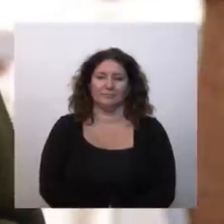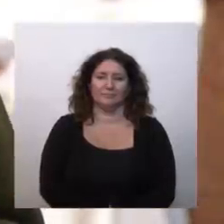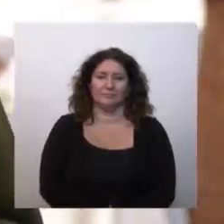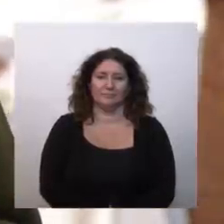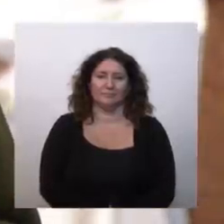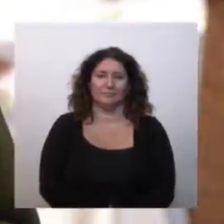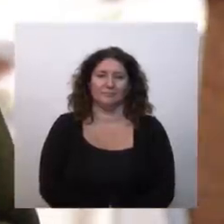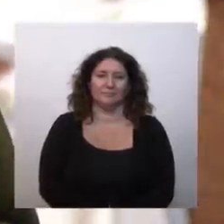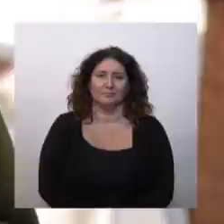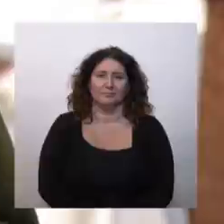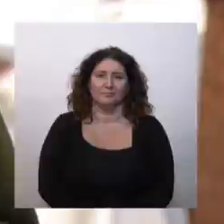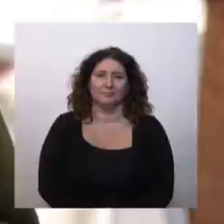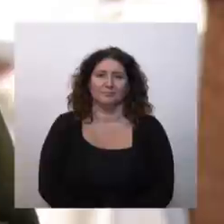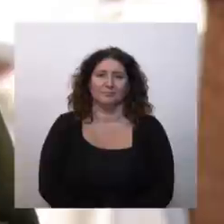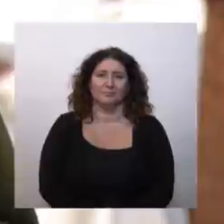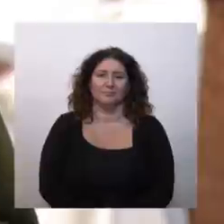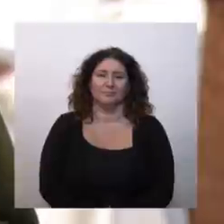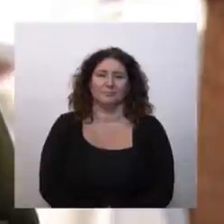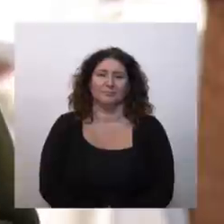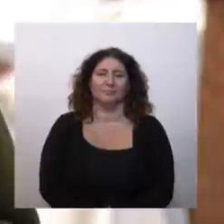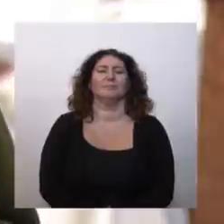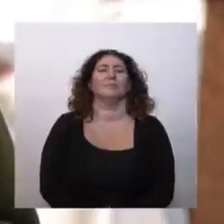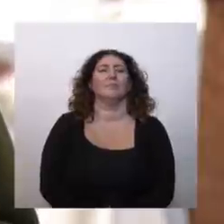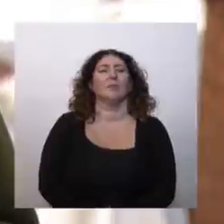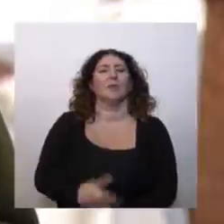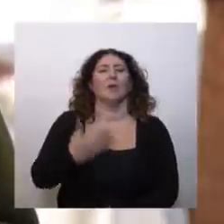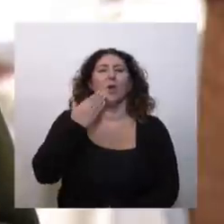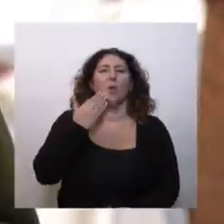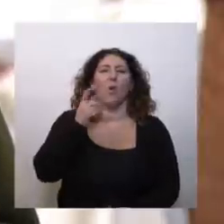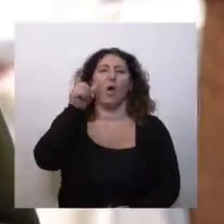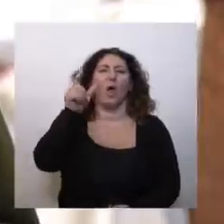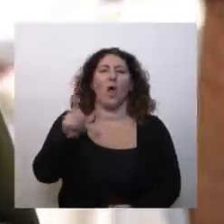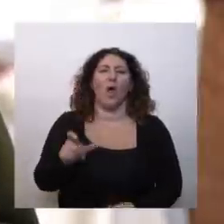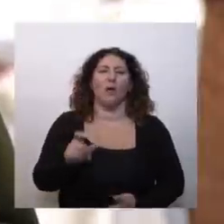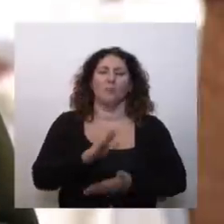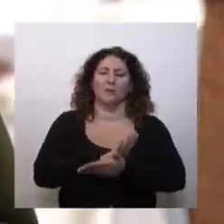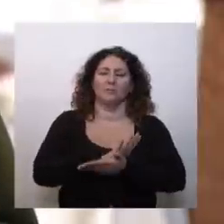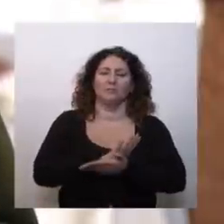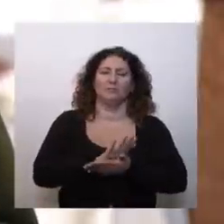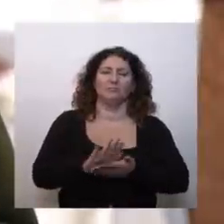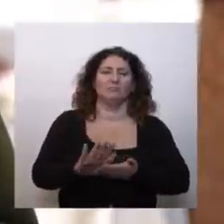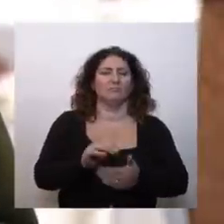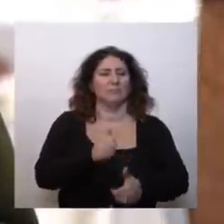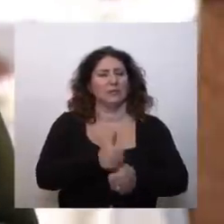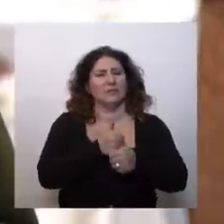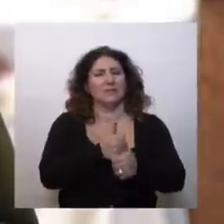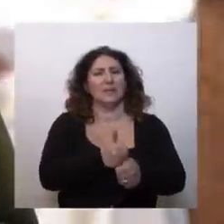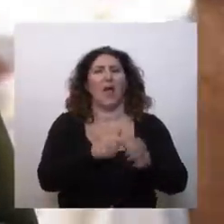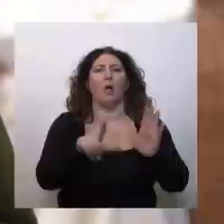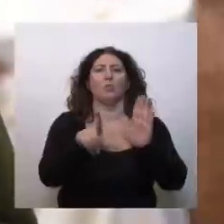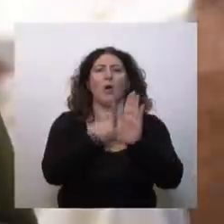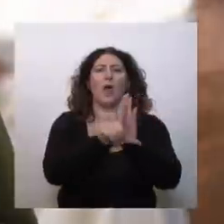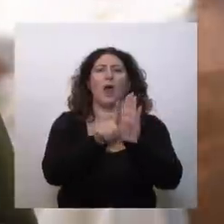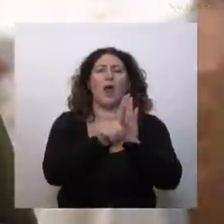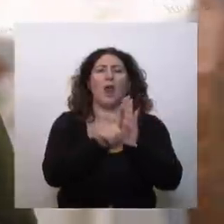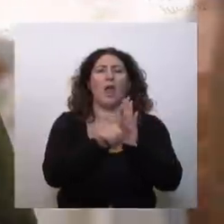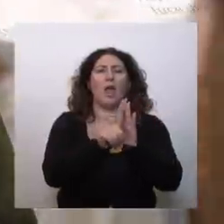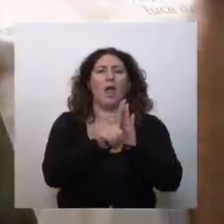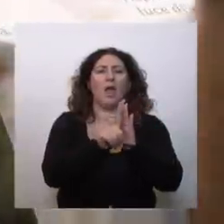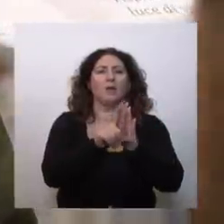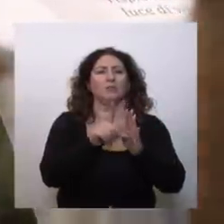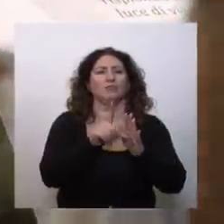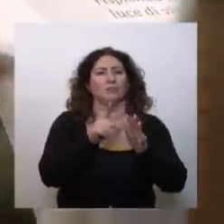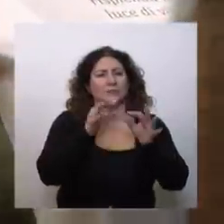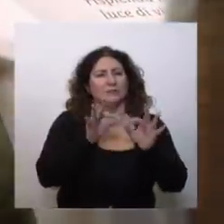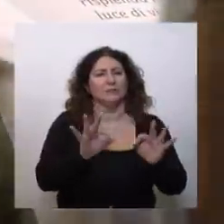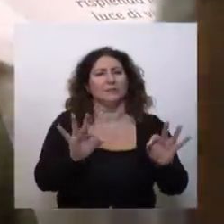Beato l'uomo di integra condotta, che cammina nella legge del Signore. Beato chi è fedele